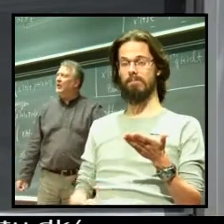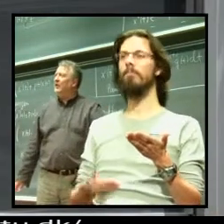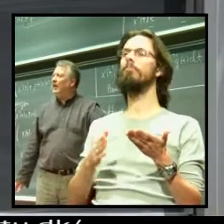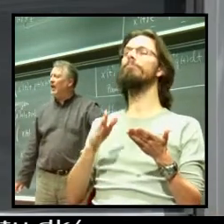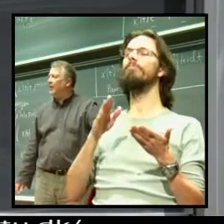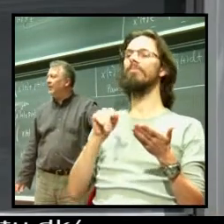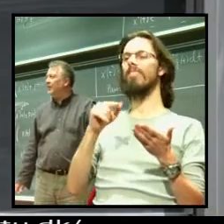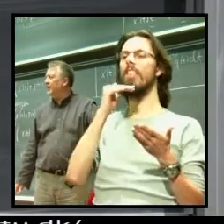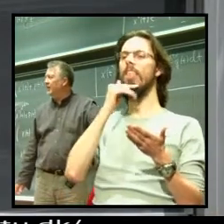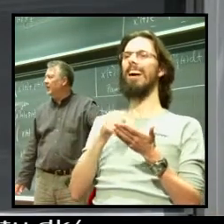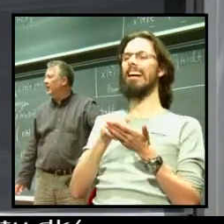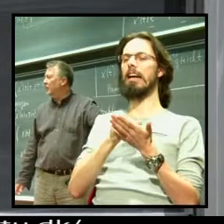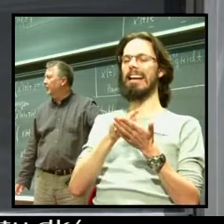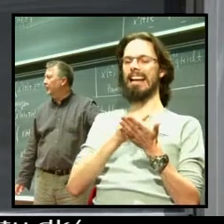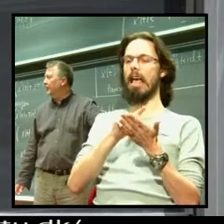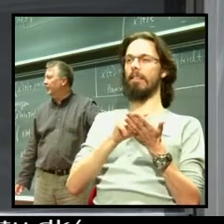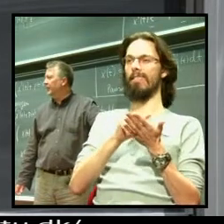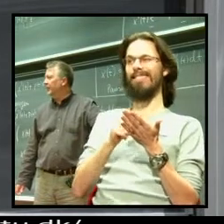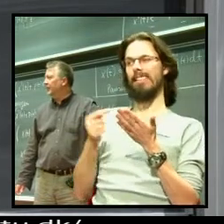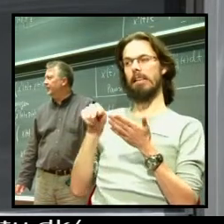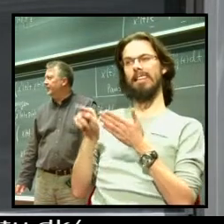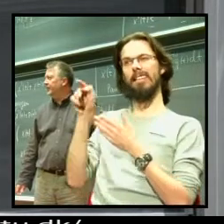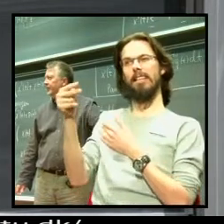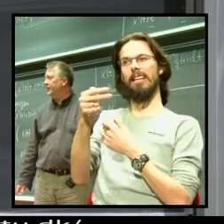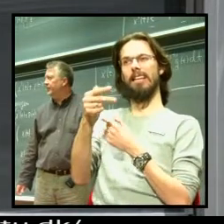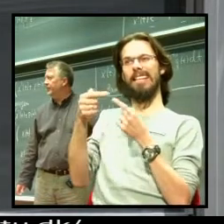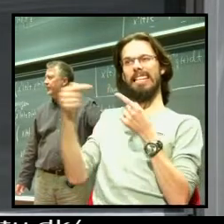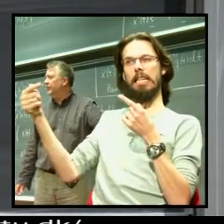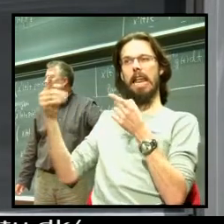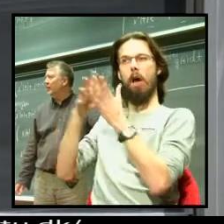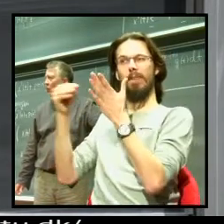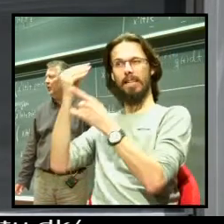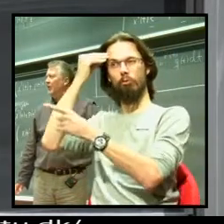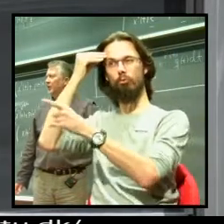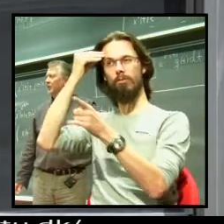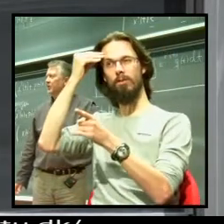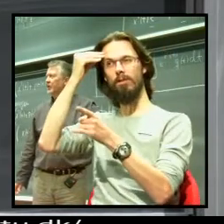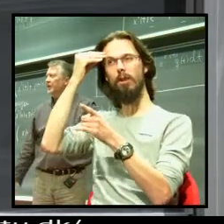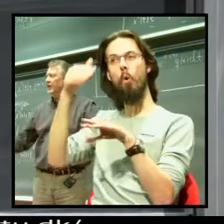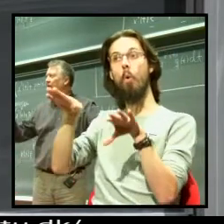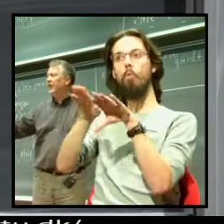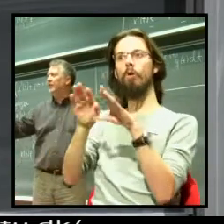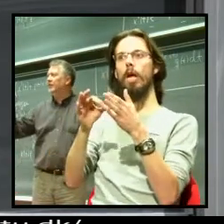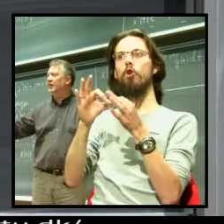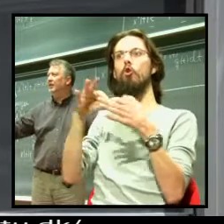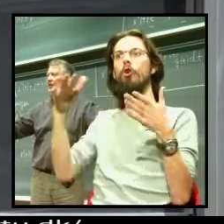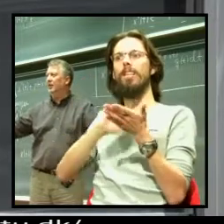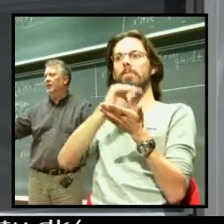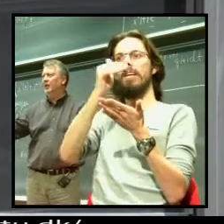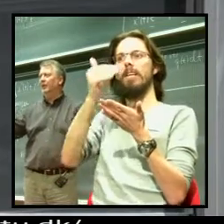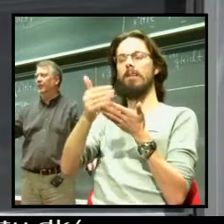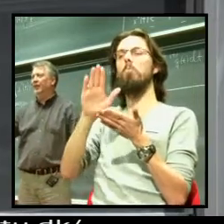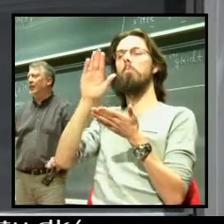det er jo det, der hedder kernen for den lineære afbildning. Kan I huske det? Den homogene løsningsmængde, det er kernen for den